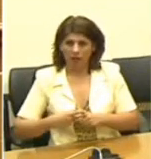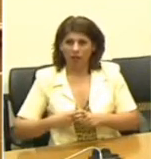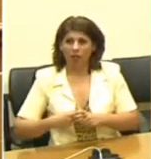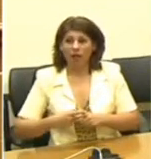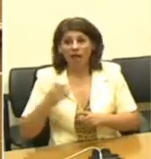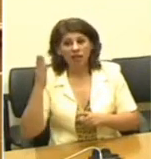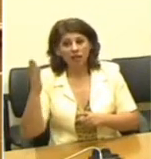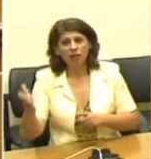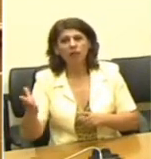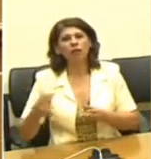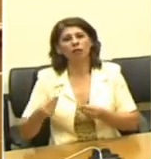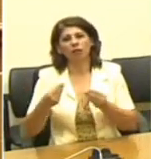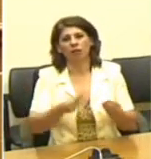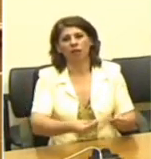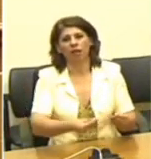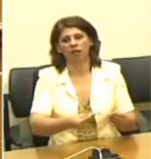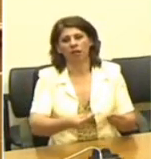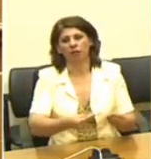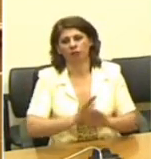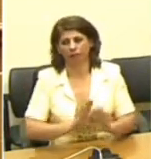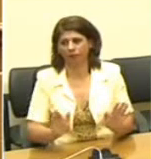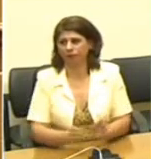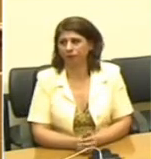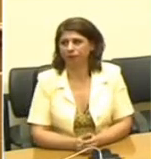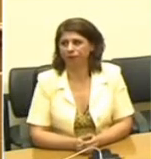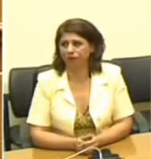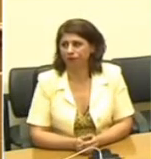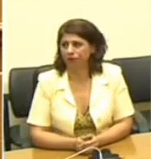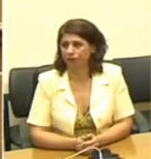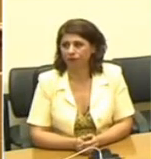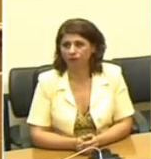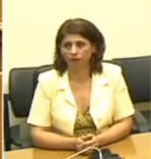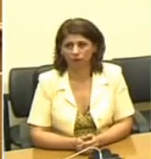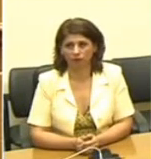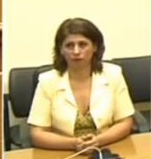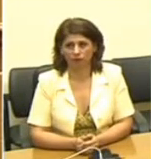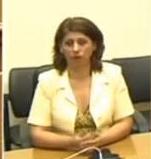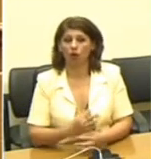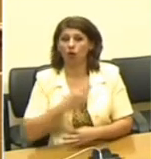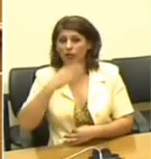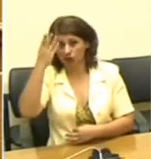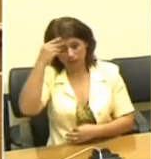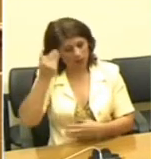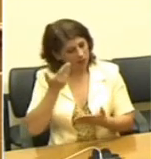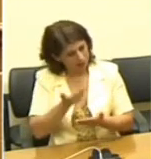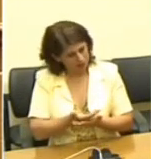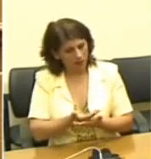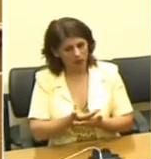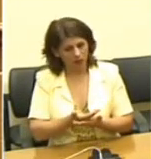εσείς να μην παραδώσετε την εξουσία. Ο κύριος Τσίπρας, παρότι του το ζήτησα,